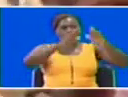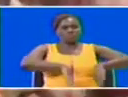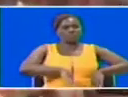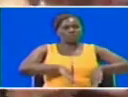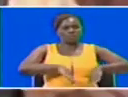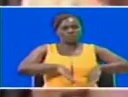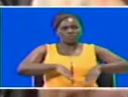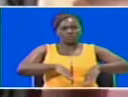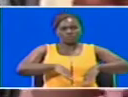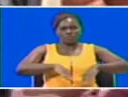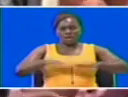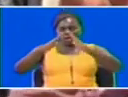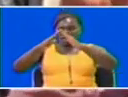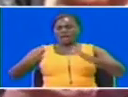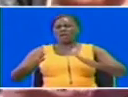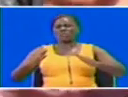na matope